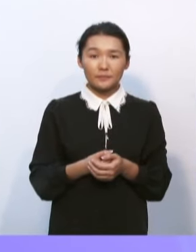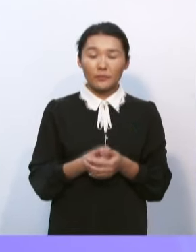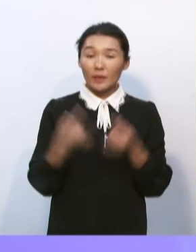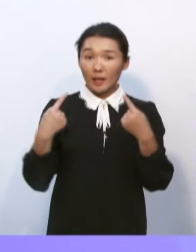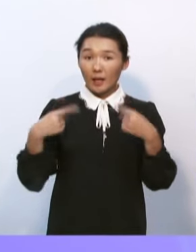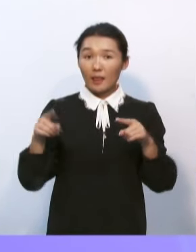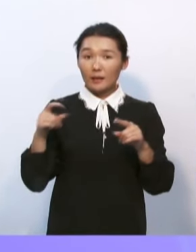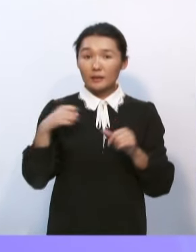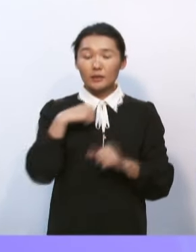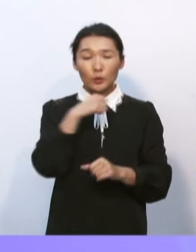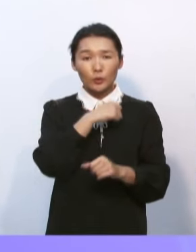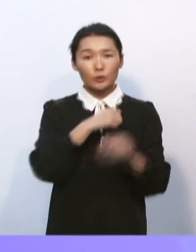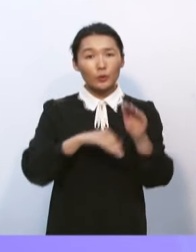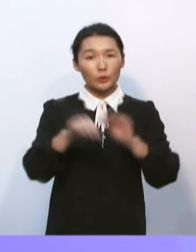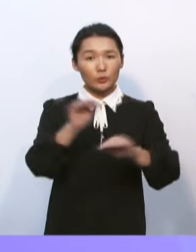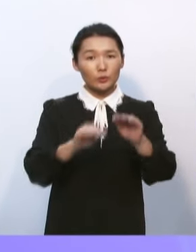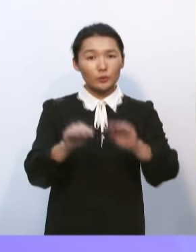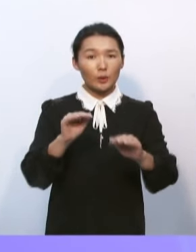Калганын өзүңөр түзгүлө.